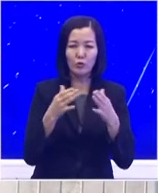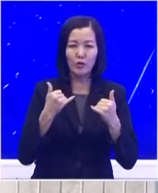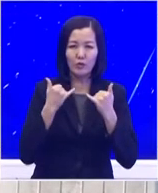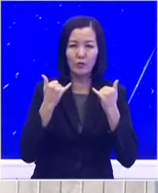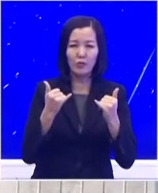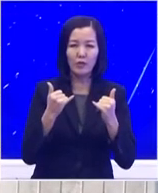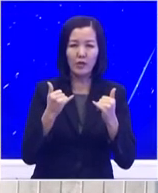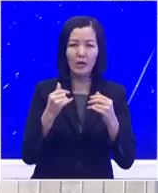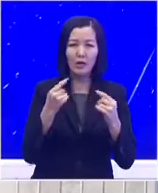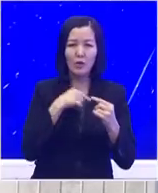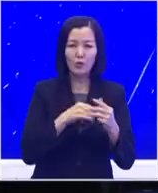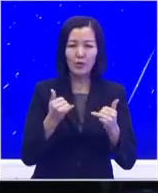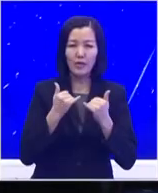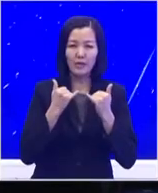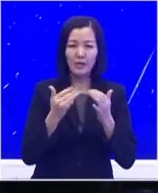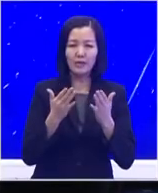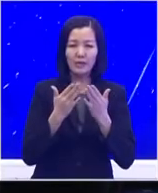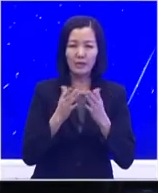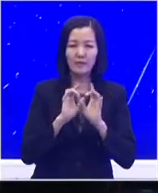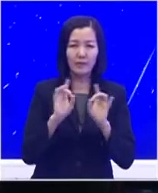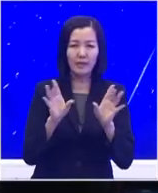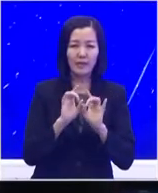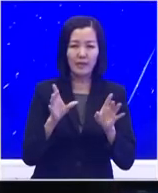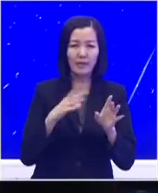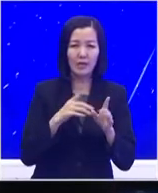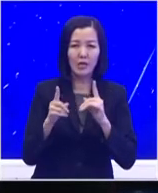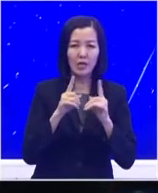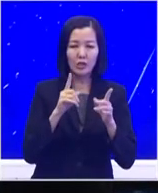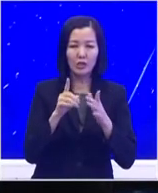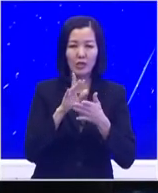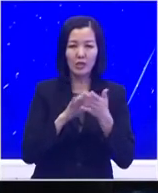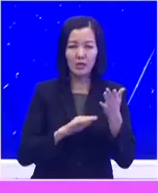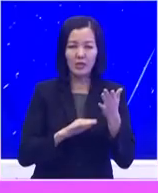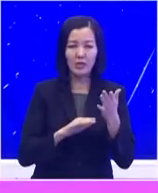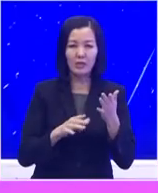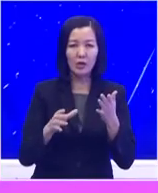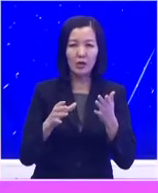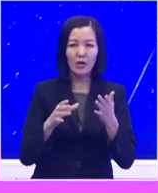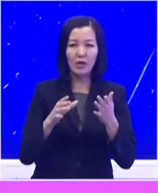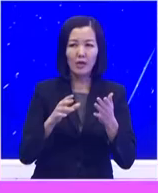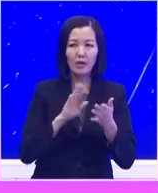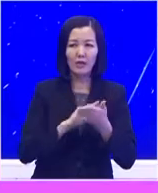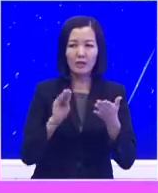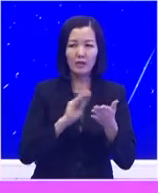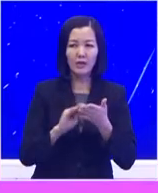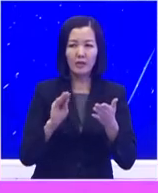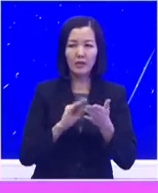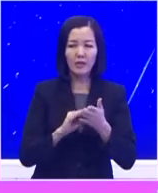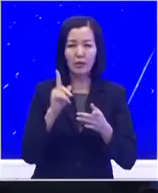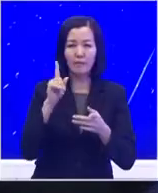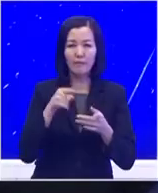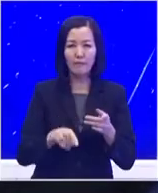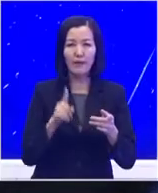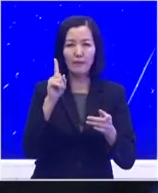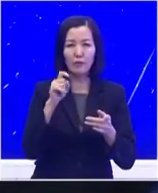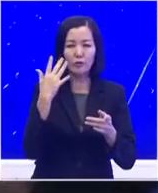ұлықтап, рухына тағзым етті. Артынша бұл шара салтанатты жиынға жалғасты. Оны мемлекет хатшысы әрі әл-Фарабидің 1150 жылдық